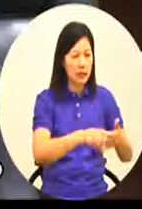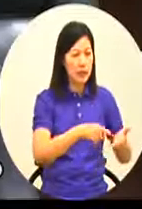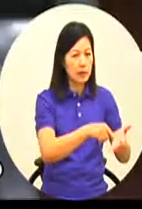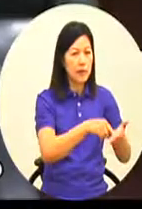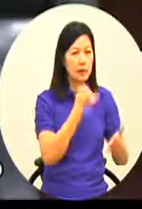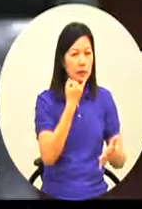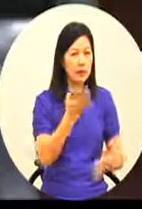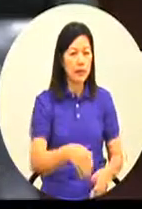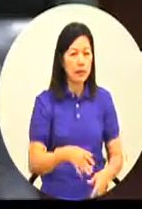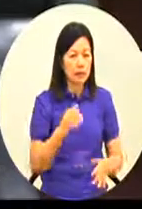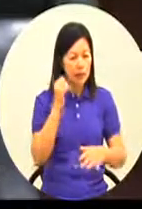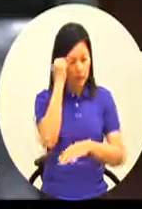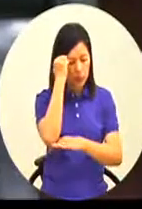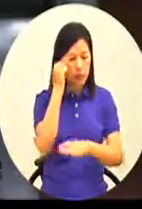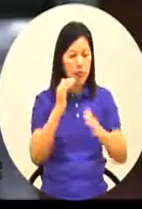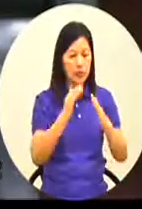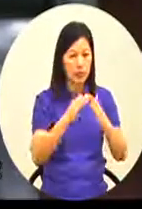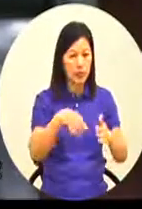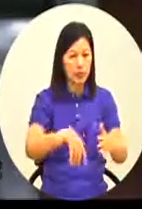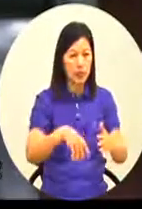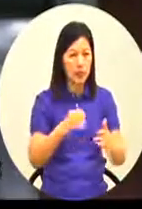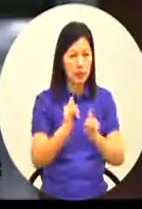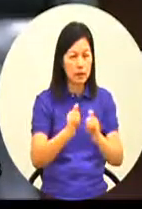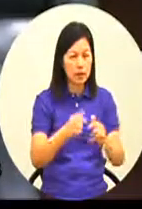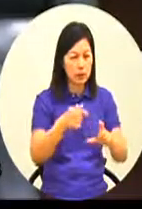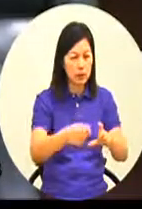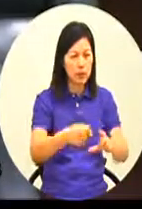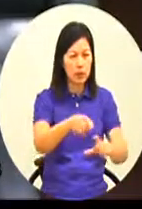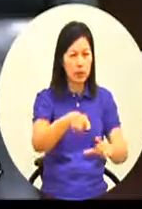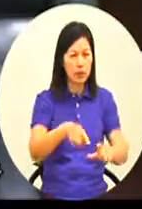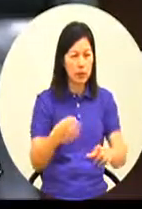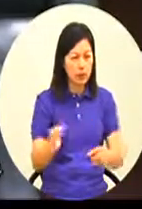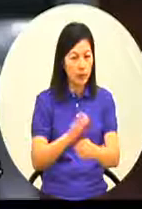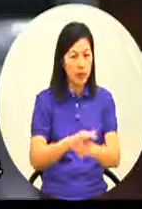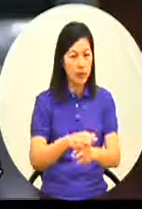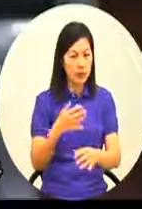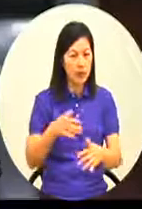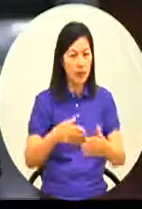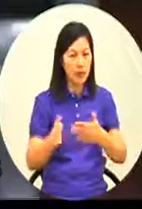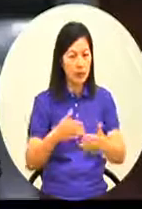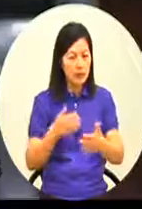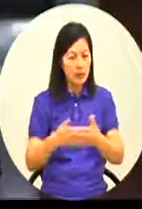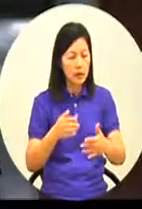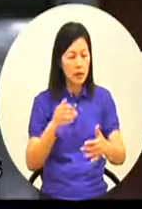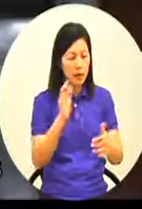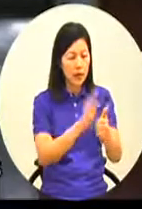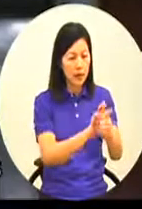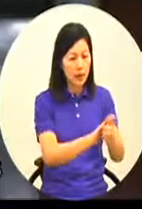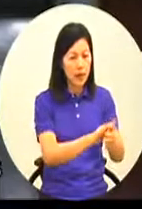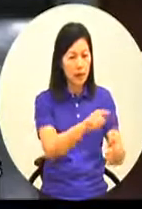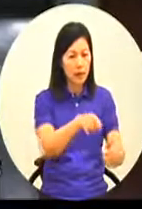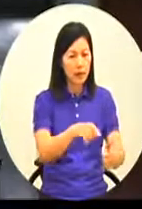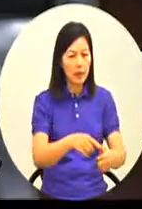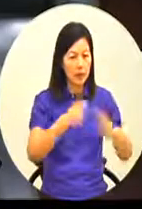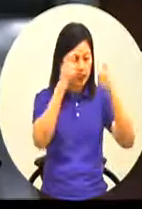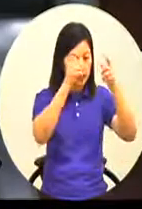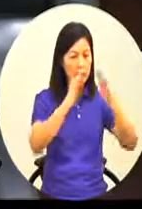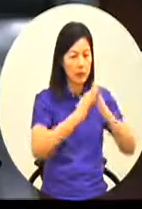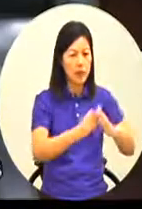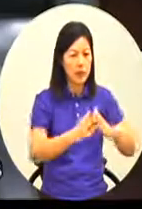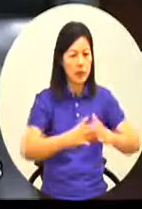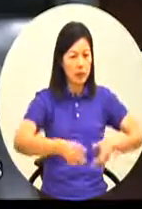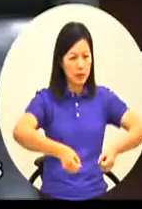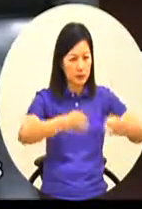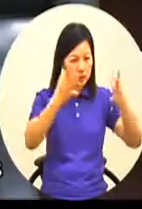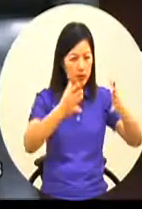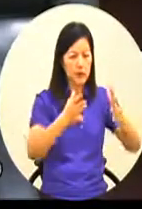们住宅社区的修缮补助。我看到我们都发局在协助很多我们高雄市一些大楼的整建的部分，那